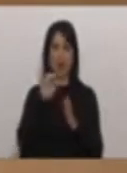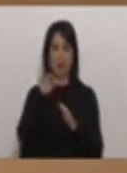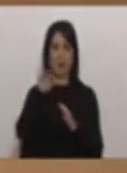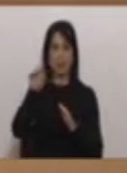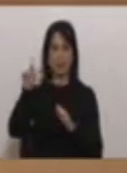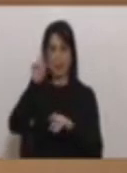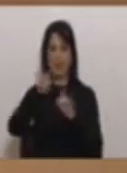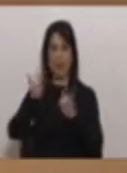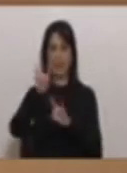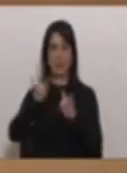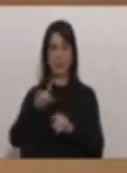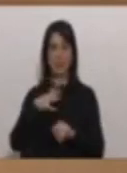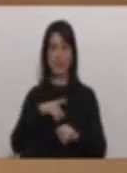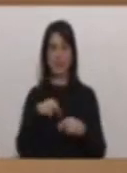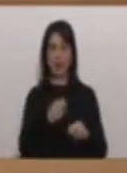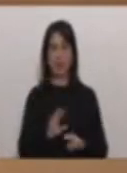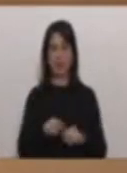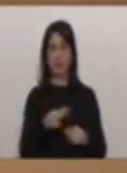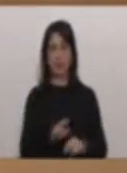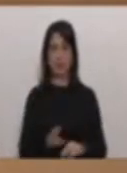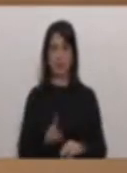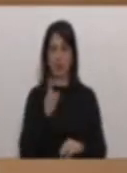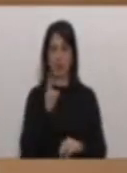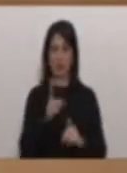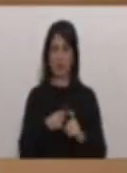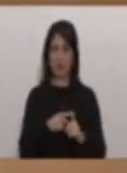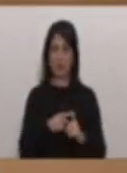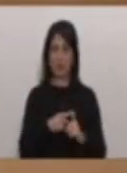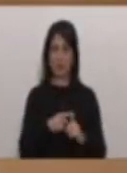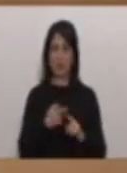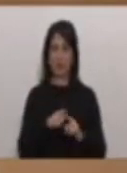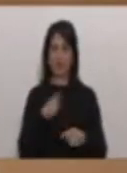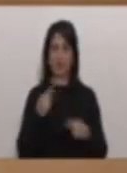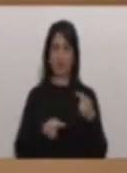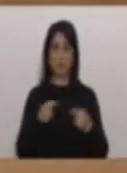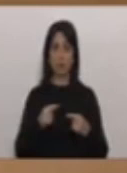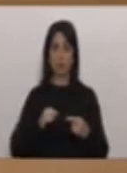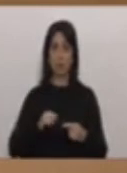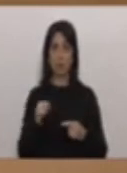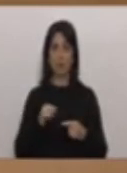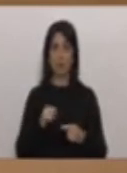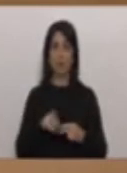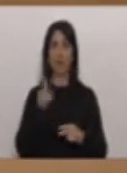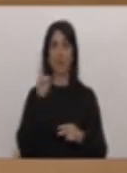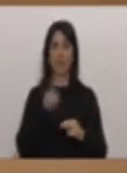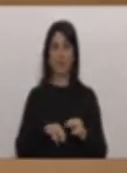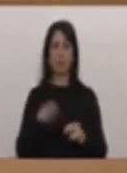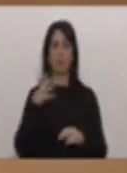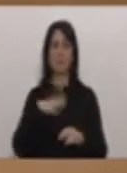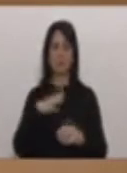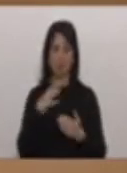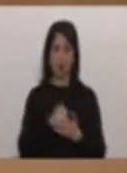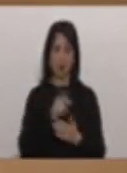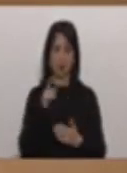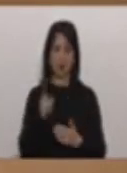დაარწმუნოს იმაში, რომ საქართველომ არ უნდა მიიღოს კანდიდატის სტატუსი. ეს ბრძოლა, მეგობრებო, დასრულდება საქართველოს გამარჯვებით.